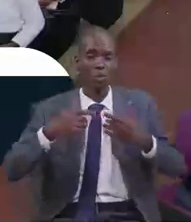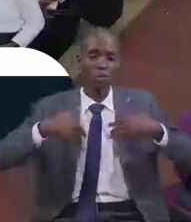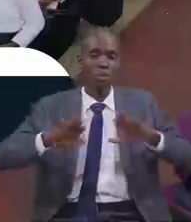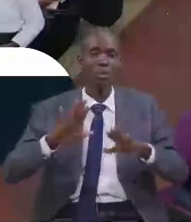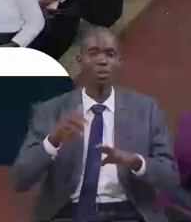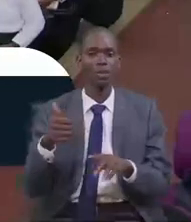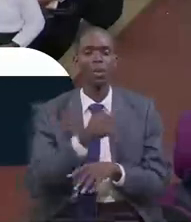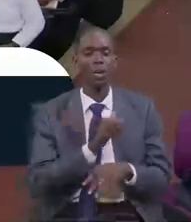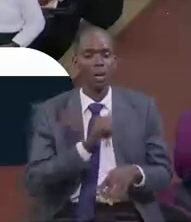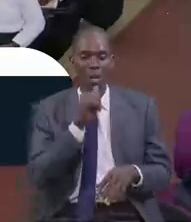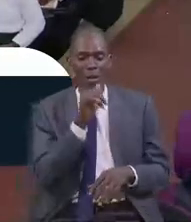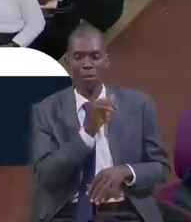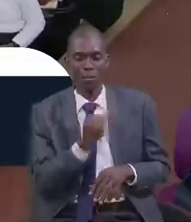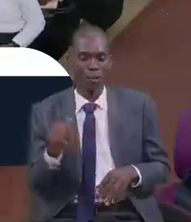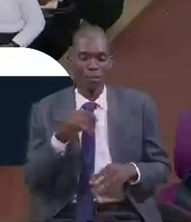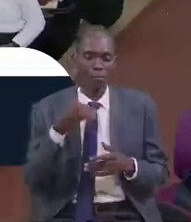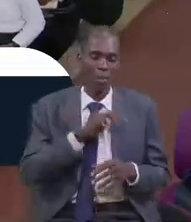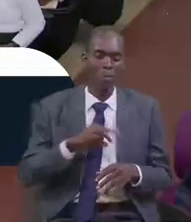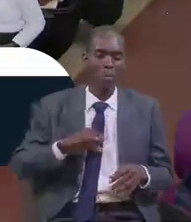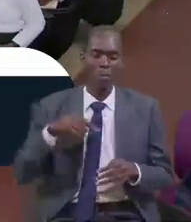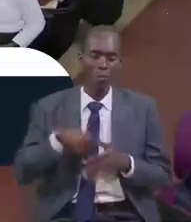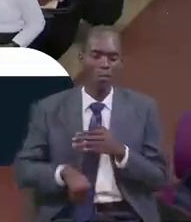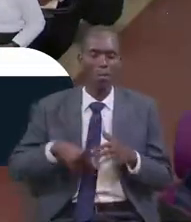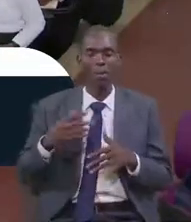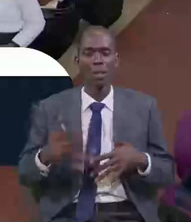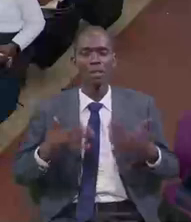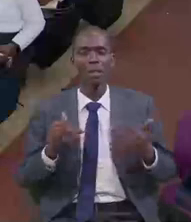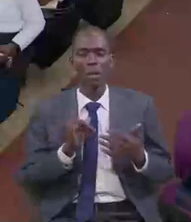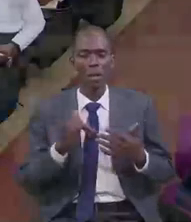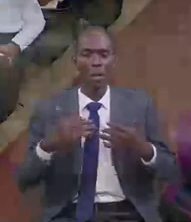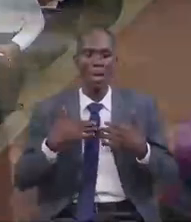Nazirien, je suis de la vie profonde.